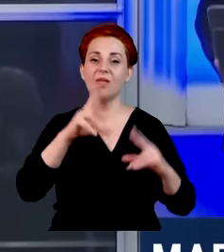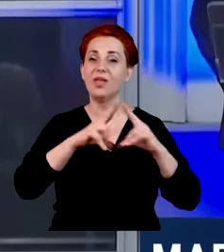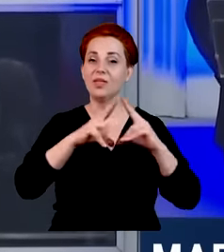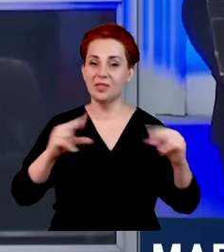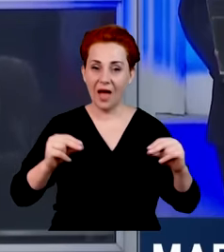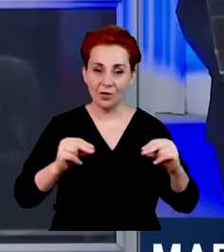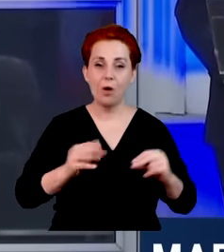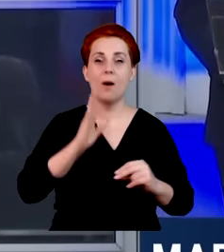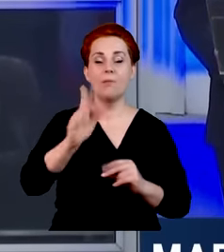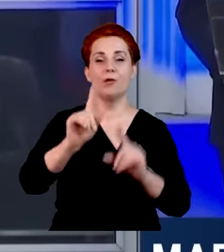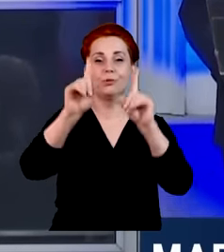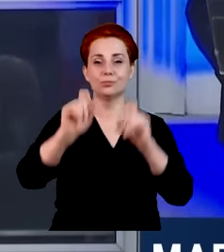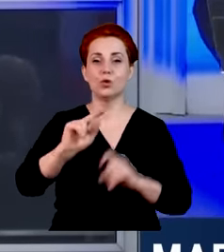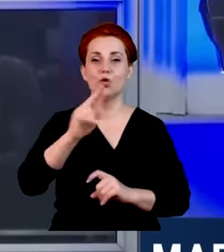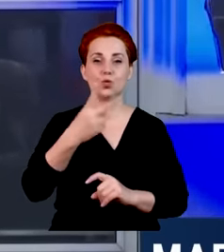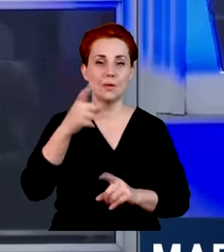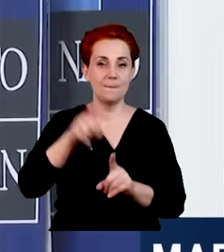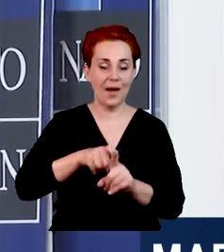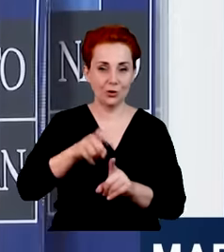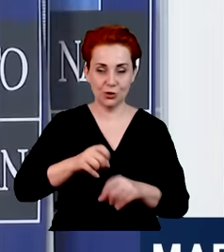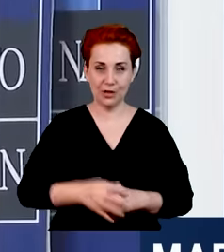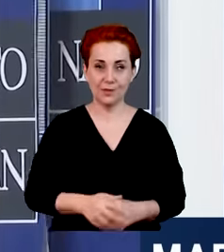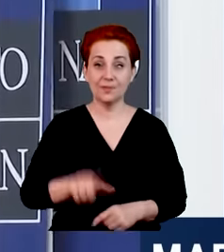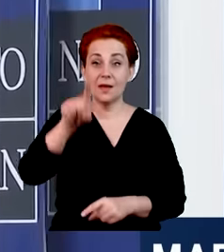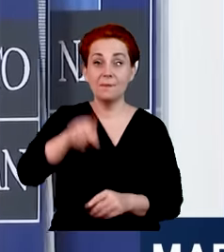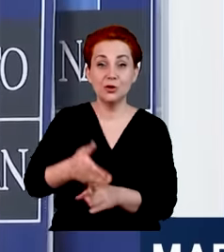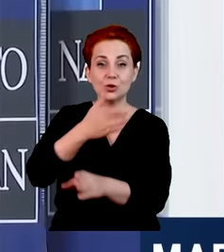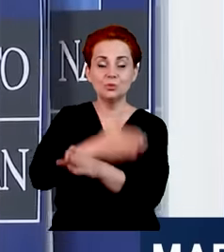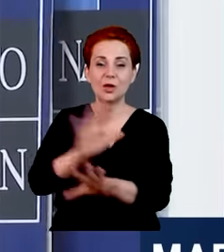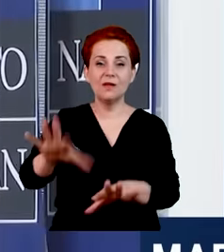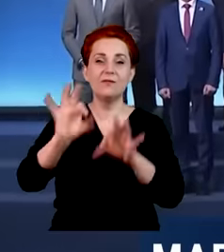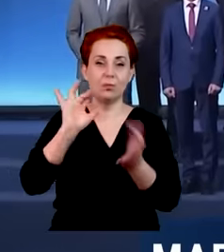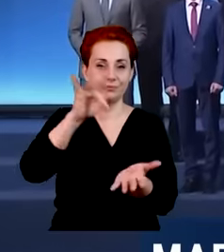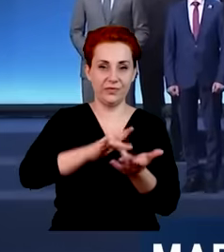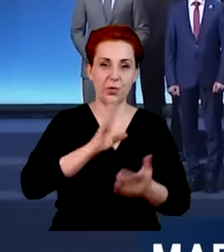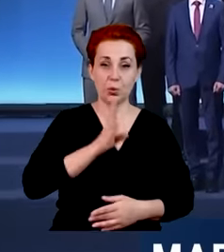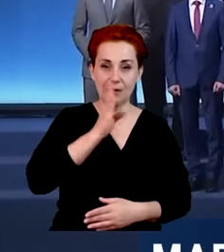rozpocząć 2 października miesiąc przed wyborami w Stanach